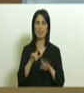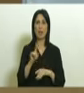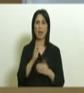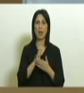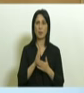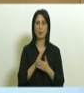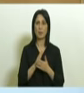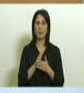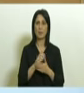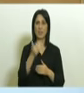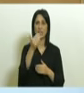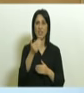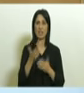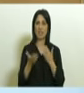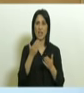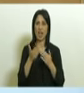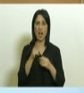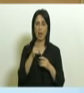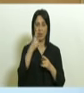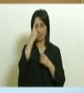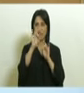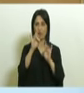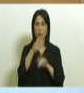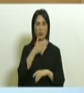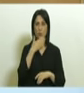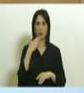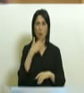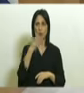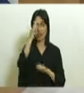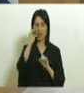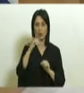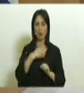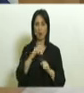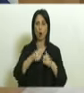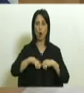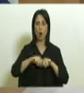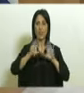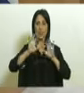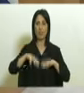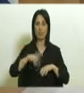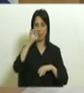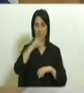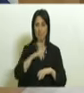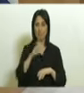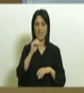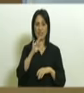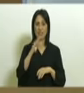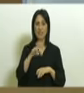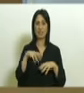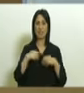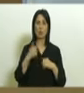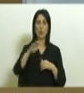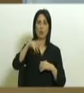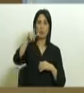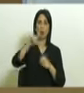რაშია. თქვენ ალბათ არ მოგაწოდეს ინფორმაცია, რომ თავდაცვის უშრებს კომიტეტის თავმჯდომარე ბატონ ირაკლისაშვილი, რომელიც სამწუხაროდ ახლა